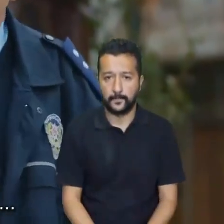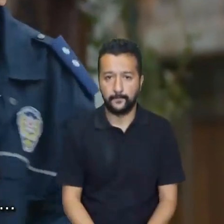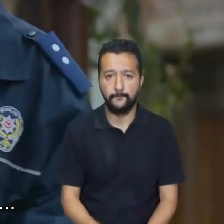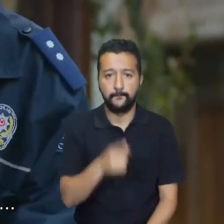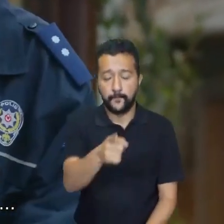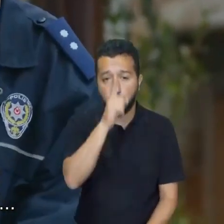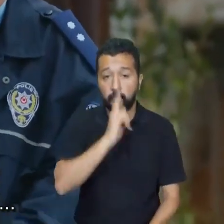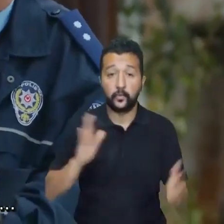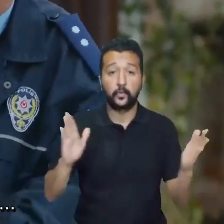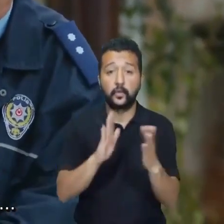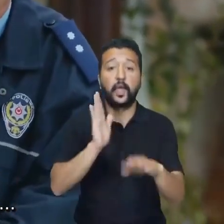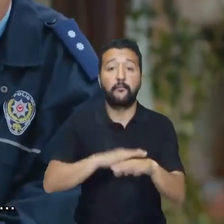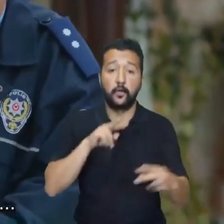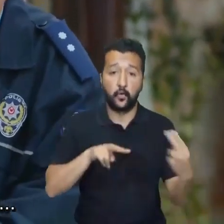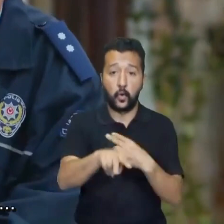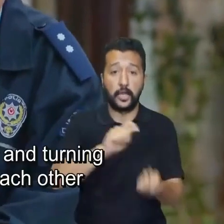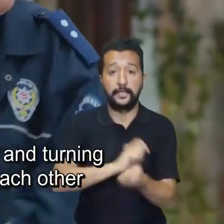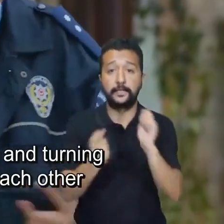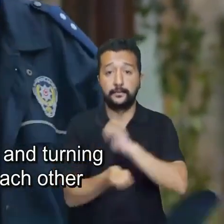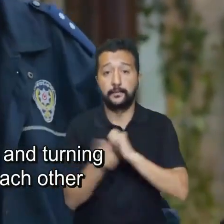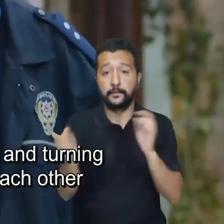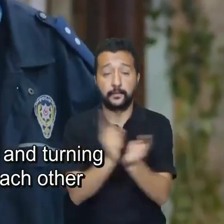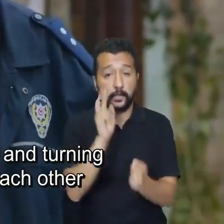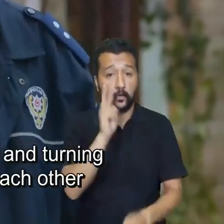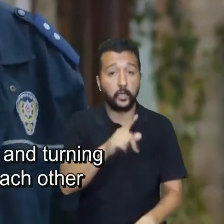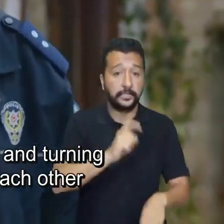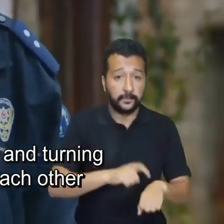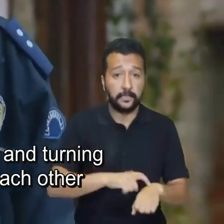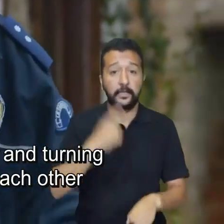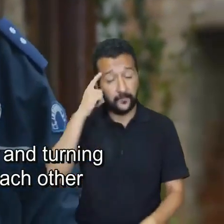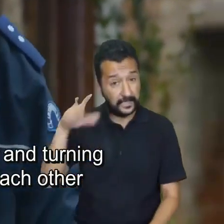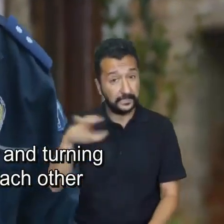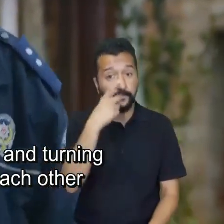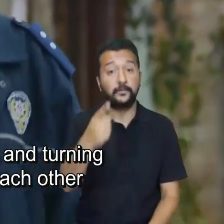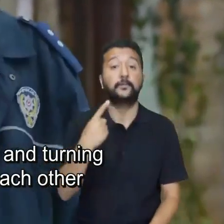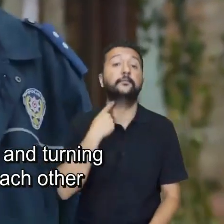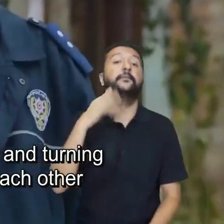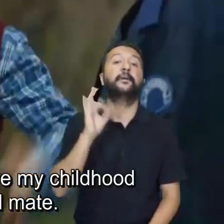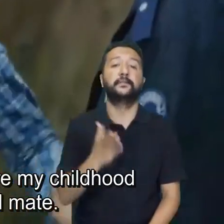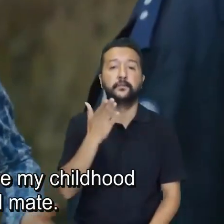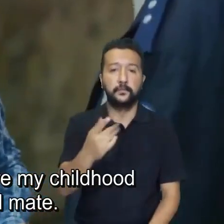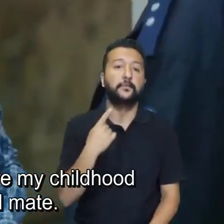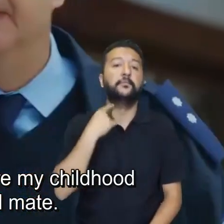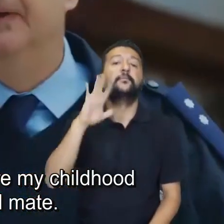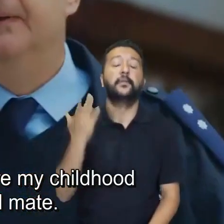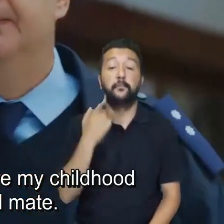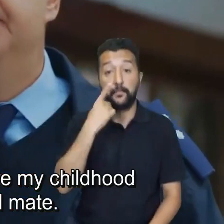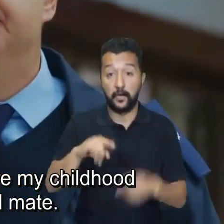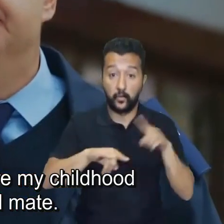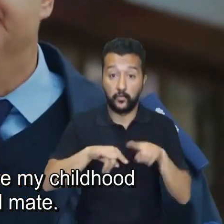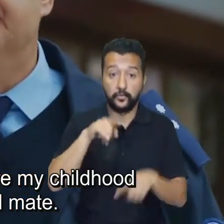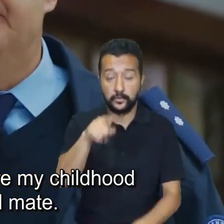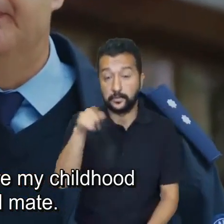süpürüyor. Yüz yüze gelmemek için yollarınızı değiştirmekten, birbirinizi gördüğünüz zaman kafalarınızı çevirmekten bıkmadınız mı? Bıkmadım. Bak